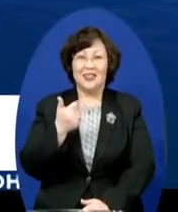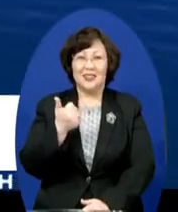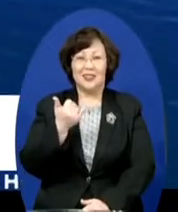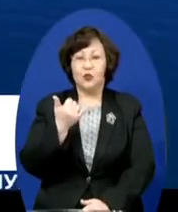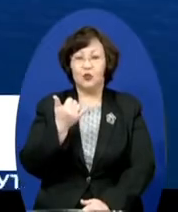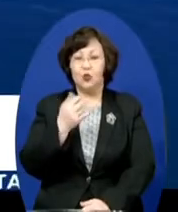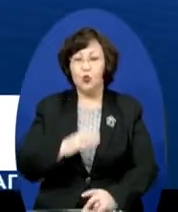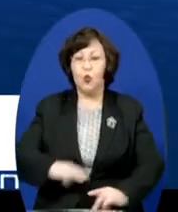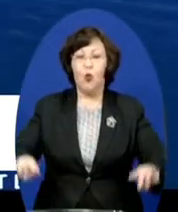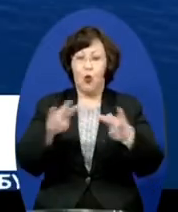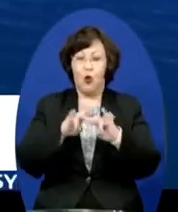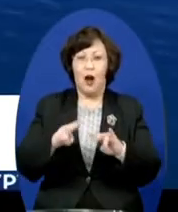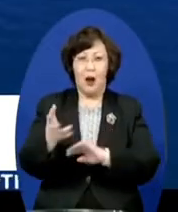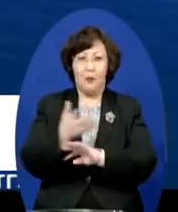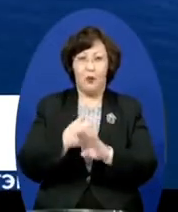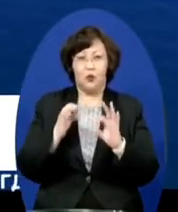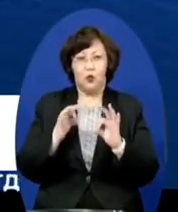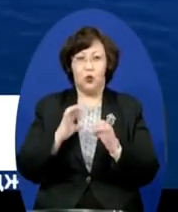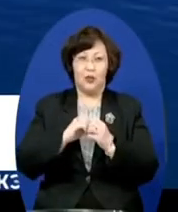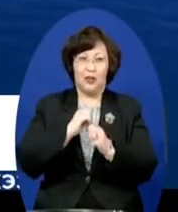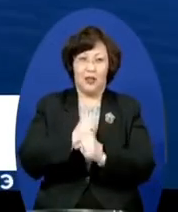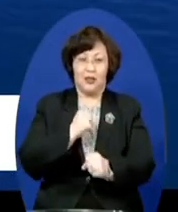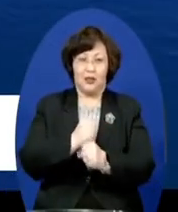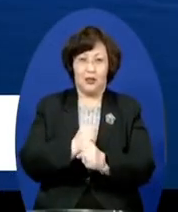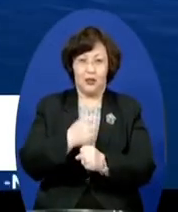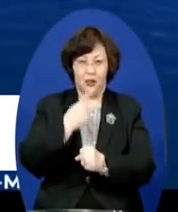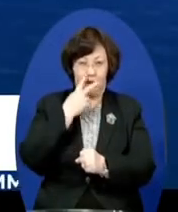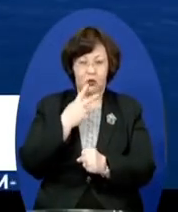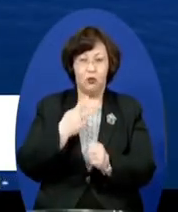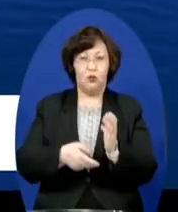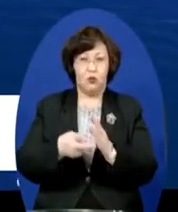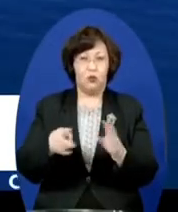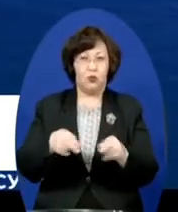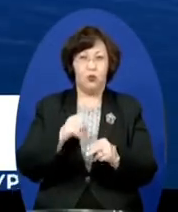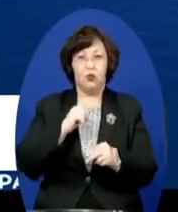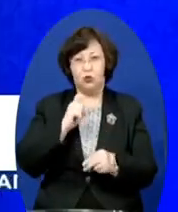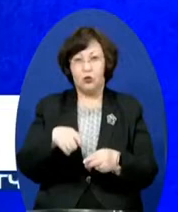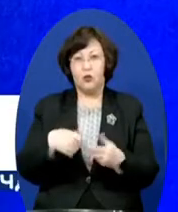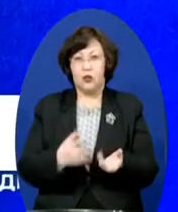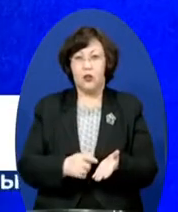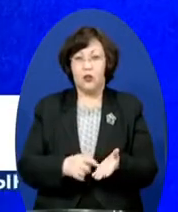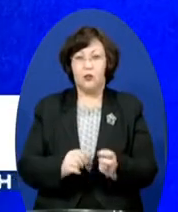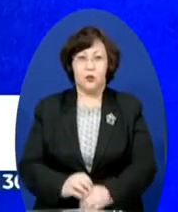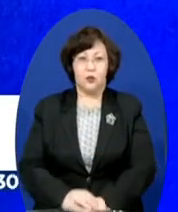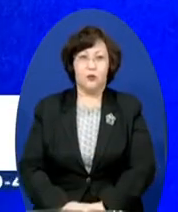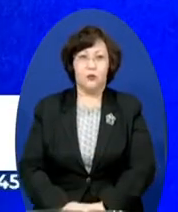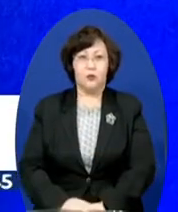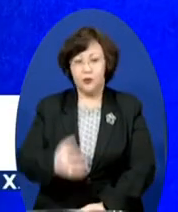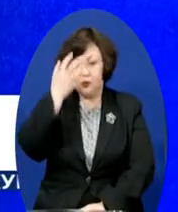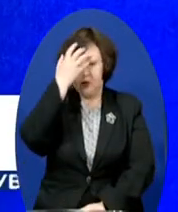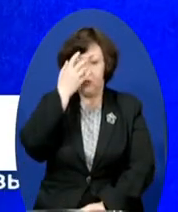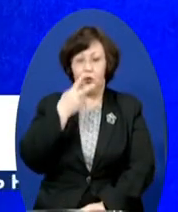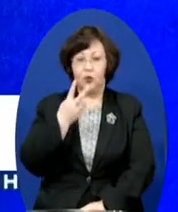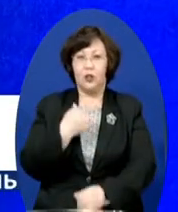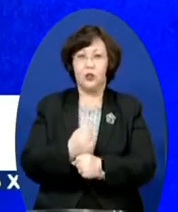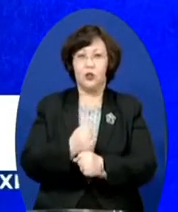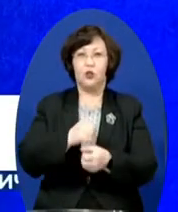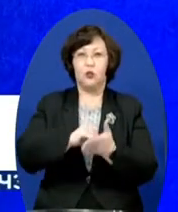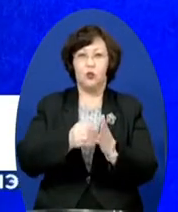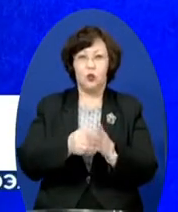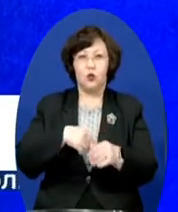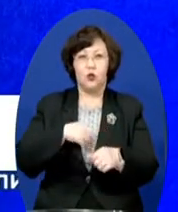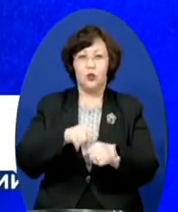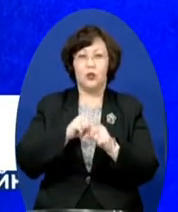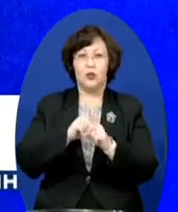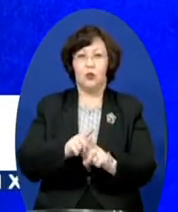ашиглах, цэвэрлэх ажил үнэлэлт дүнэлт өгөх цаг болсон гэмээр зарим төлөвлөл хэлсэн юм а. Засгийн газрын үйл ажиллагааны хөтөлбөр тулсан зорилтын